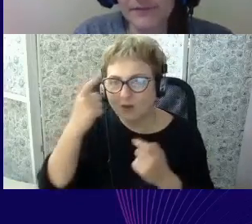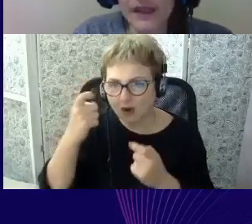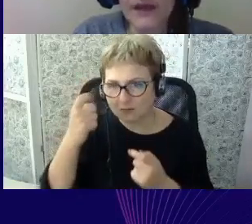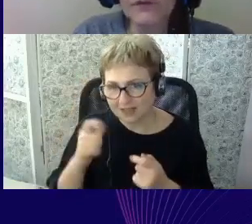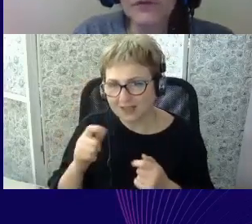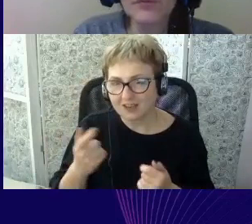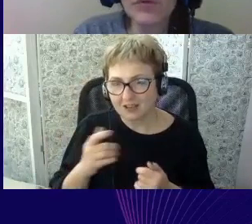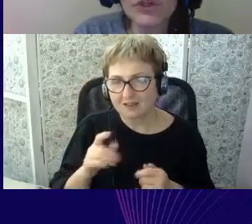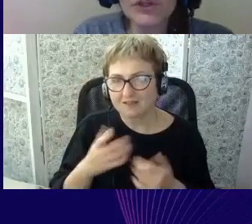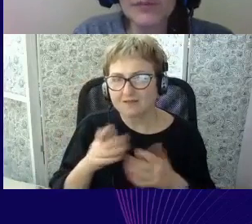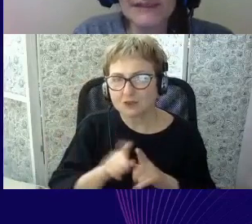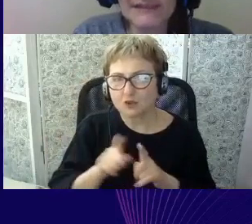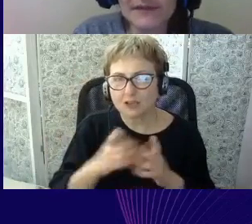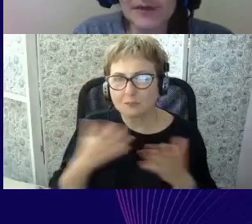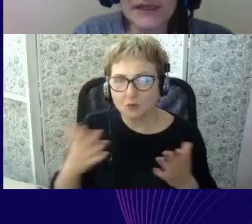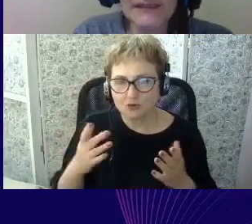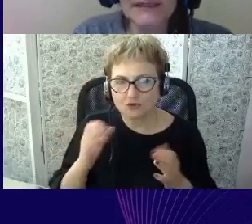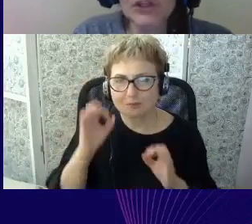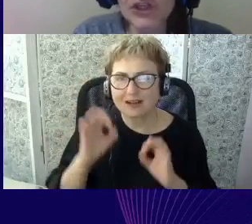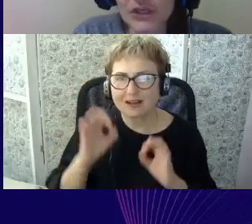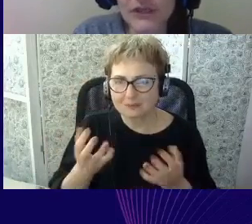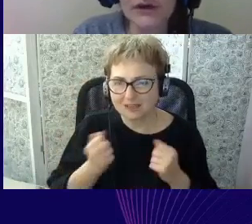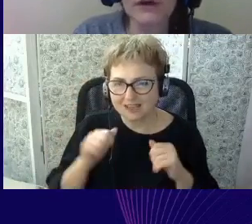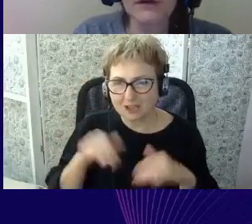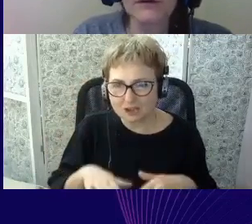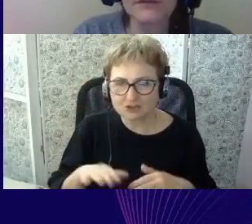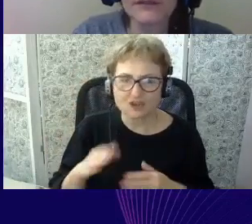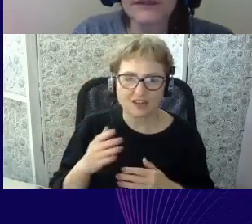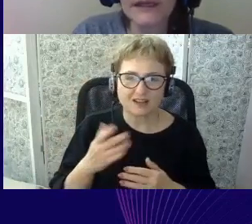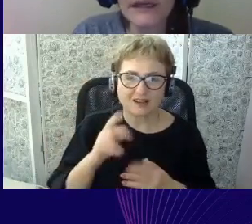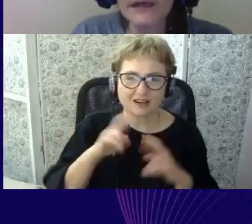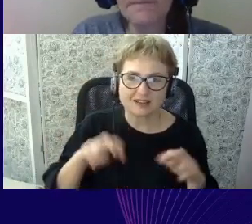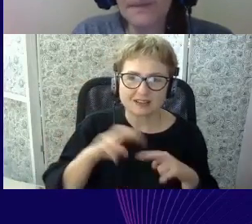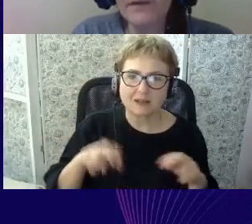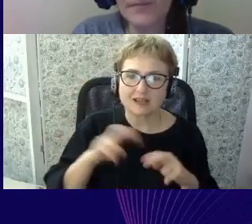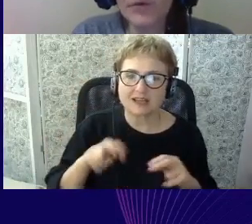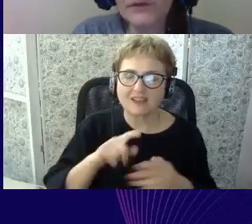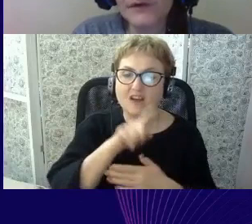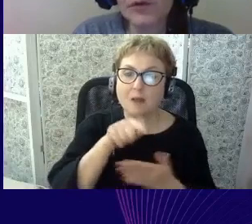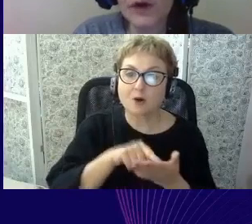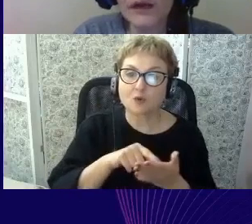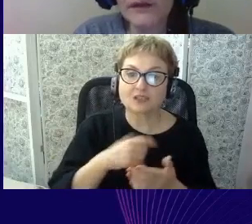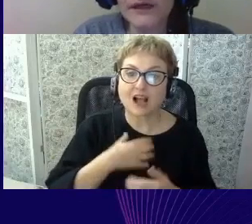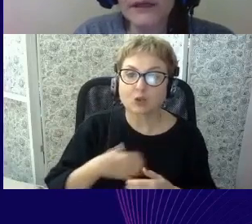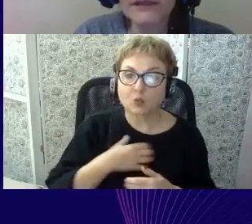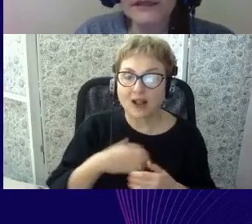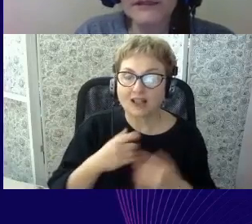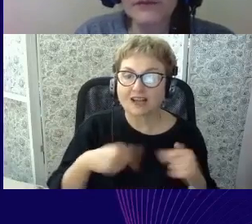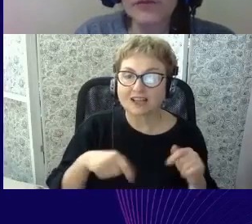информирования. Все-таки больший процент принятия решений, рассмотрения вопросов